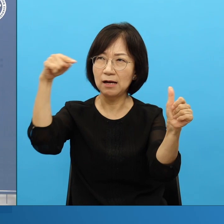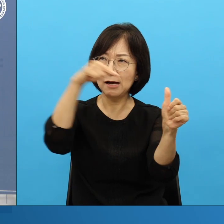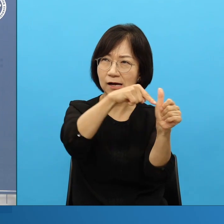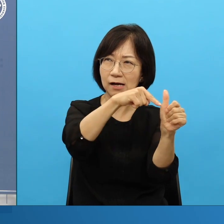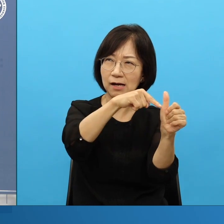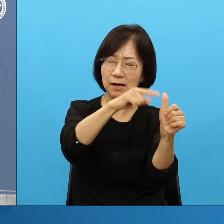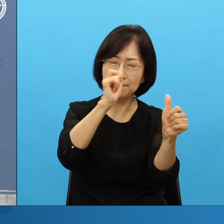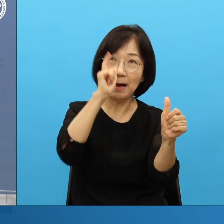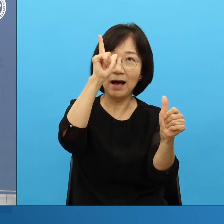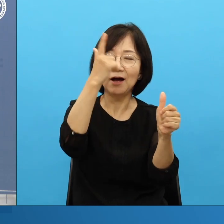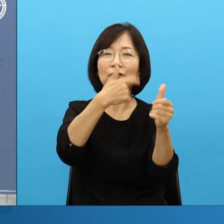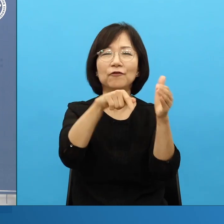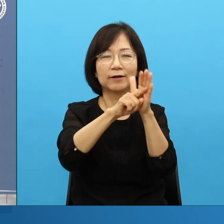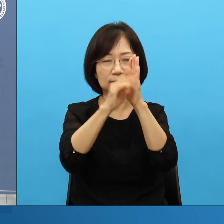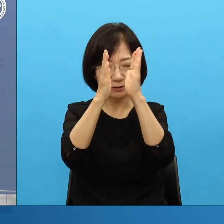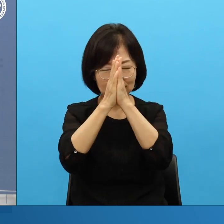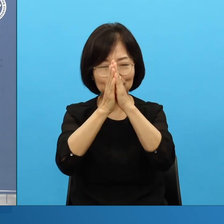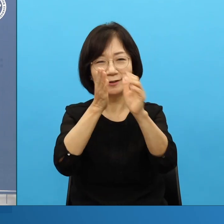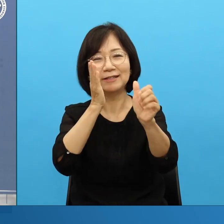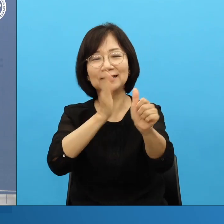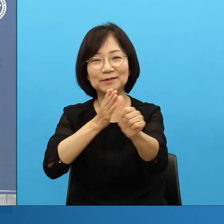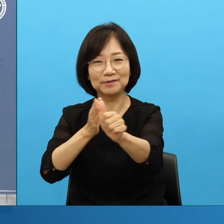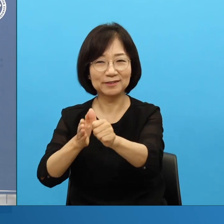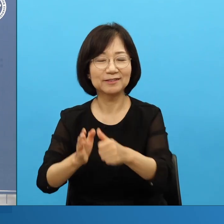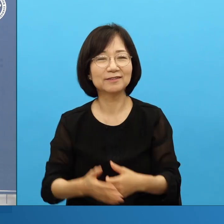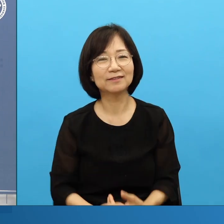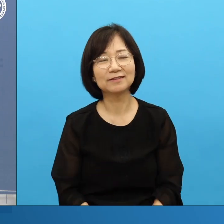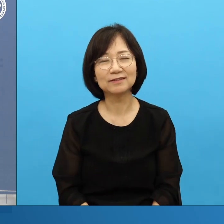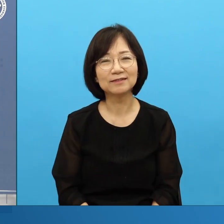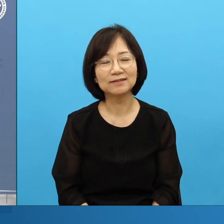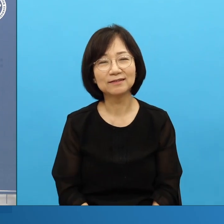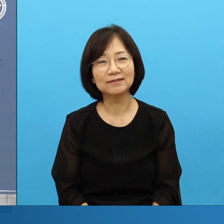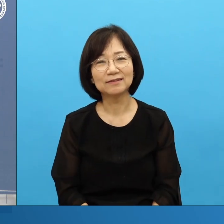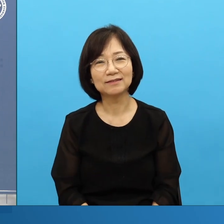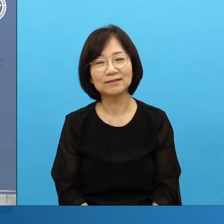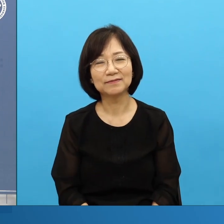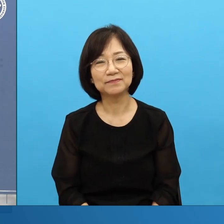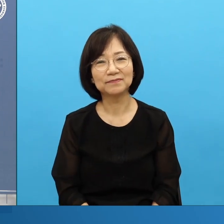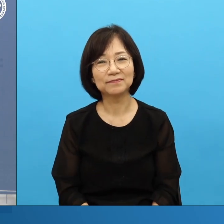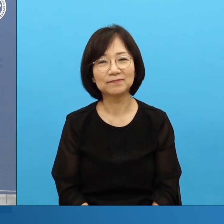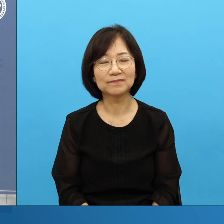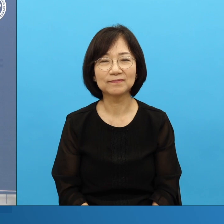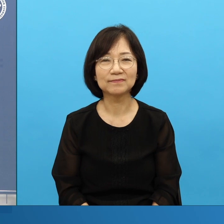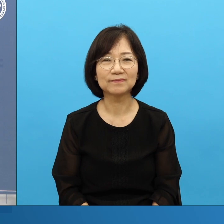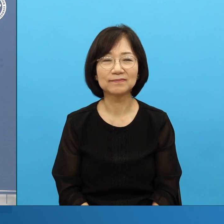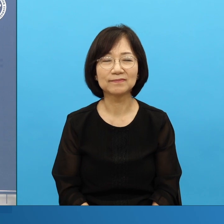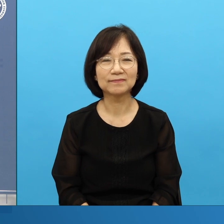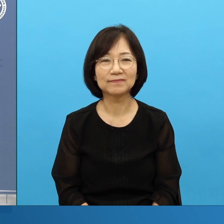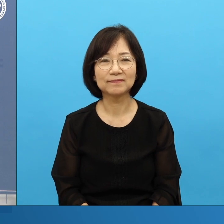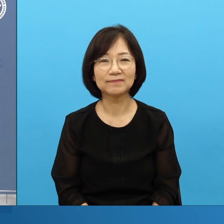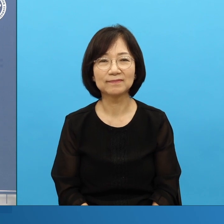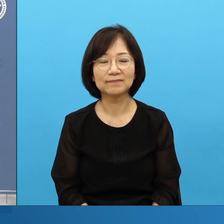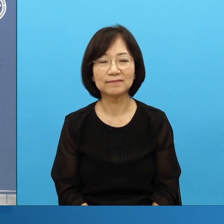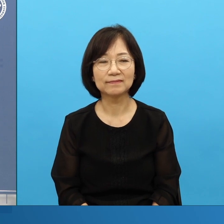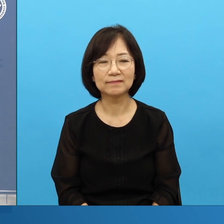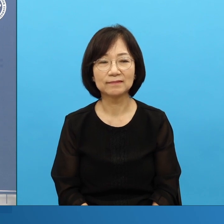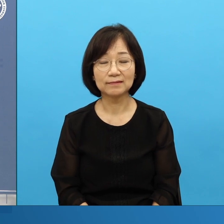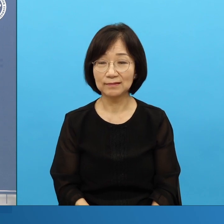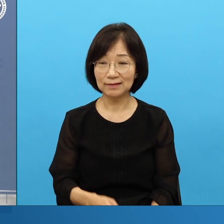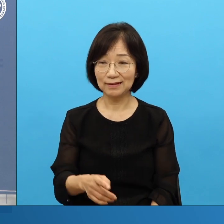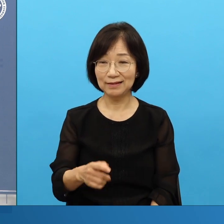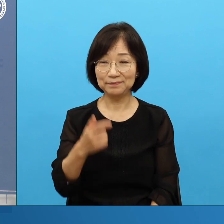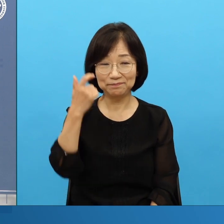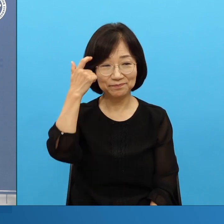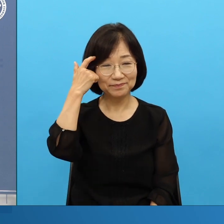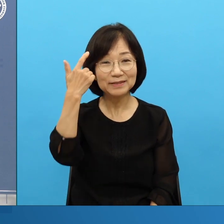to penetrate in him. 그래서 하나님께 크게 쓰임 받는 거예요. And that's why this was a church that was truly used by God. 도대체 이 브리스가는 누굽니까? Then